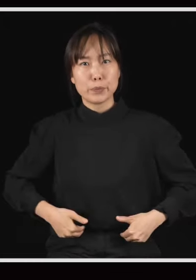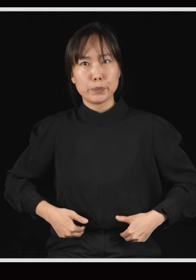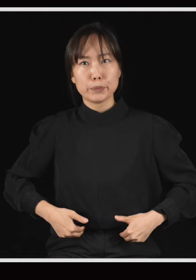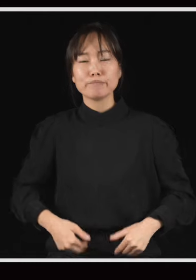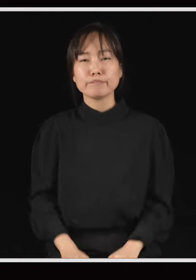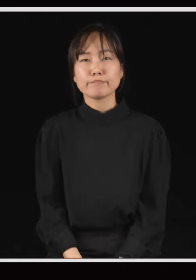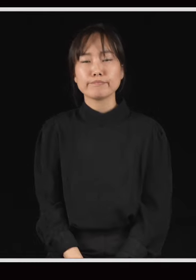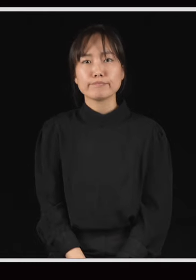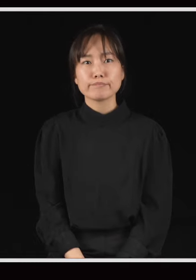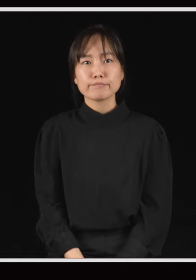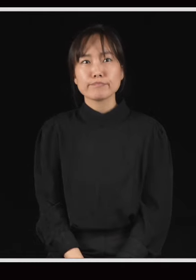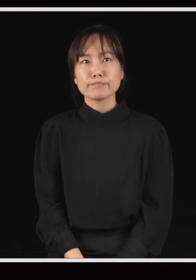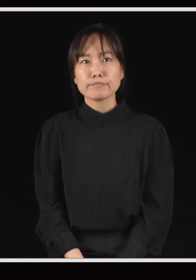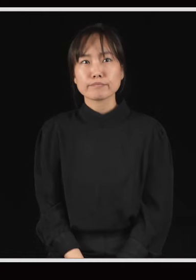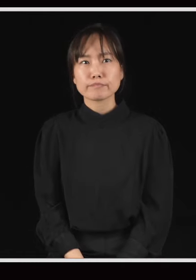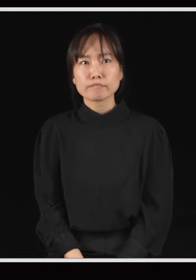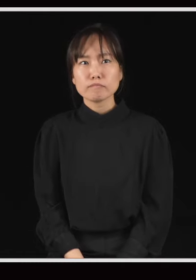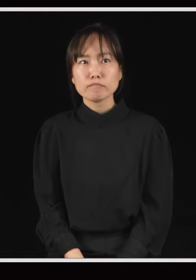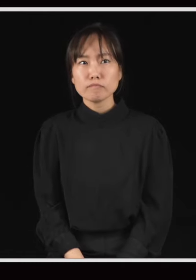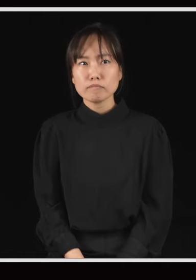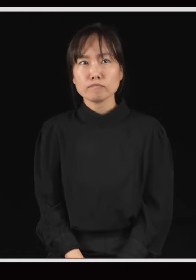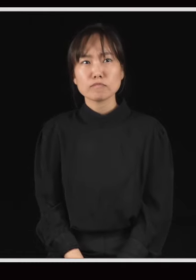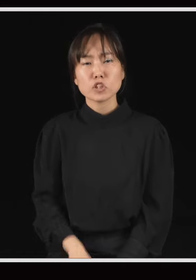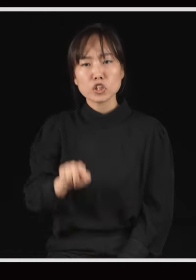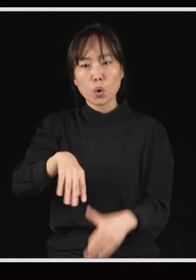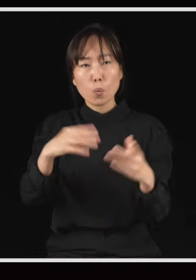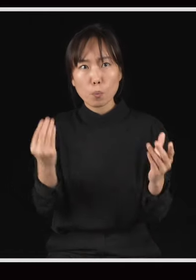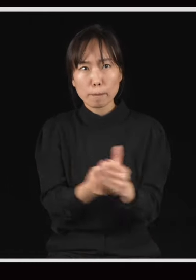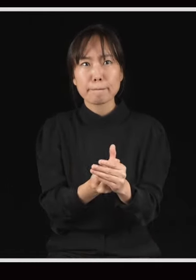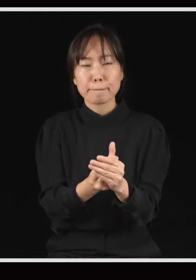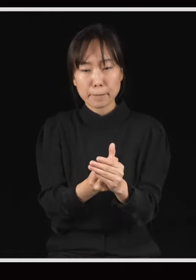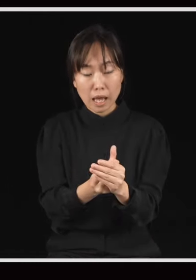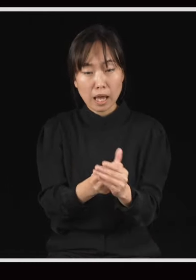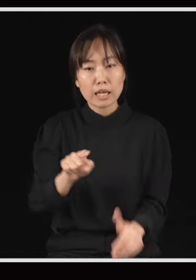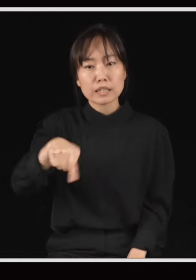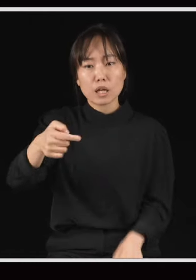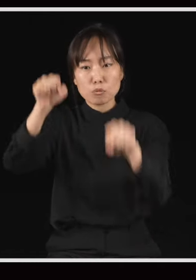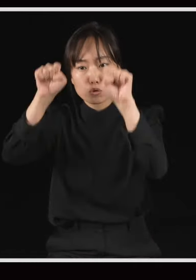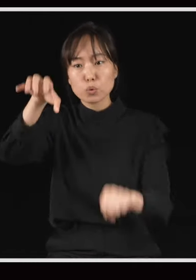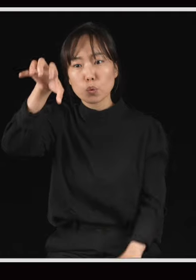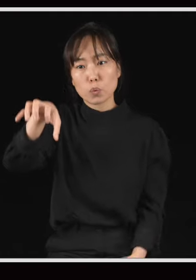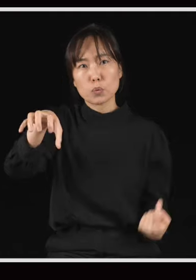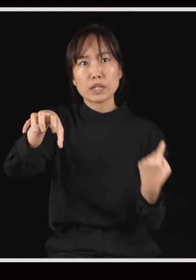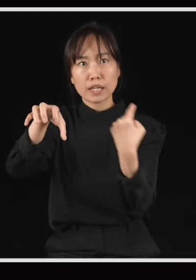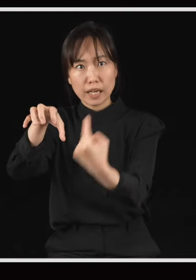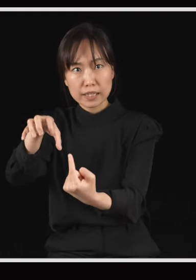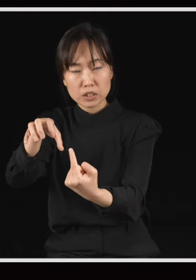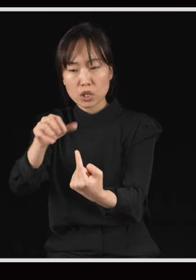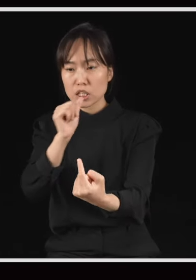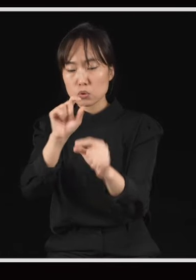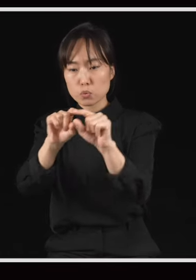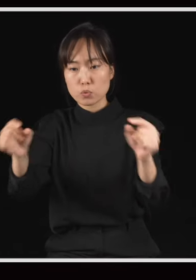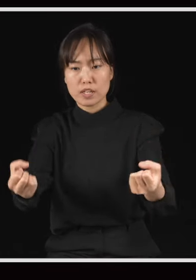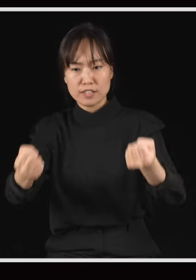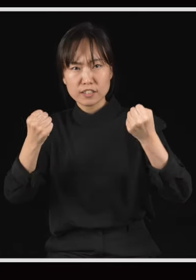훨씬 좋습니다. 물론 이렇게 해서 정말 헬스장에 가셔서 웨이트를 칠 수 있을 정도가